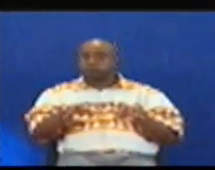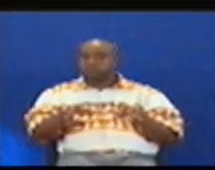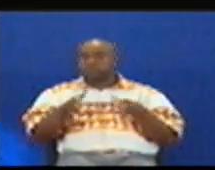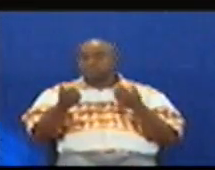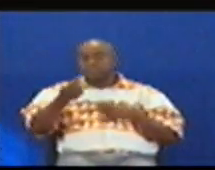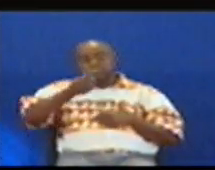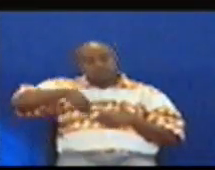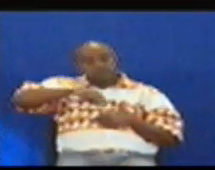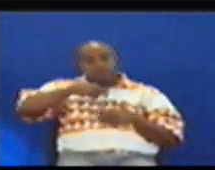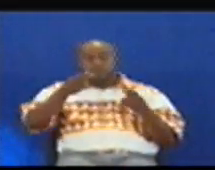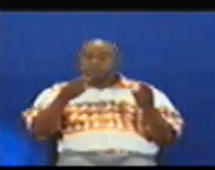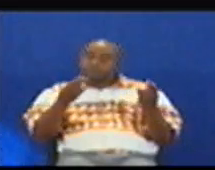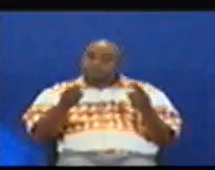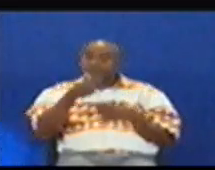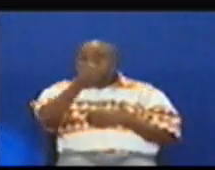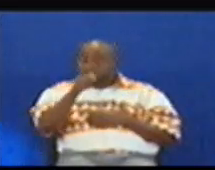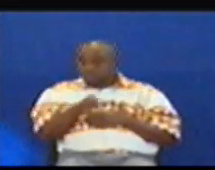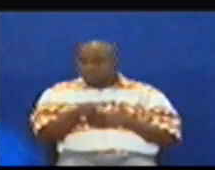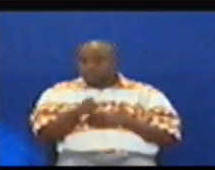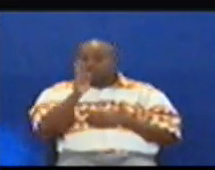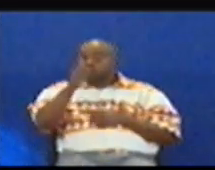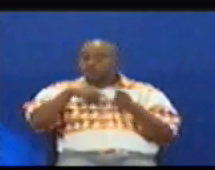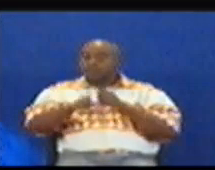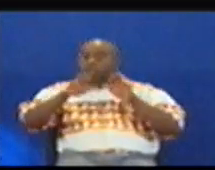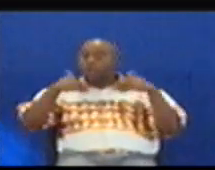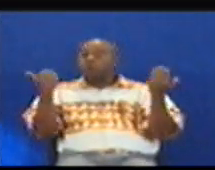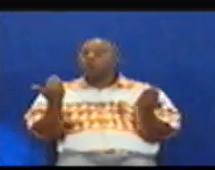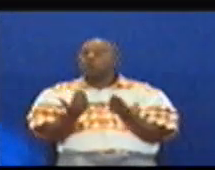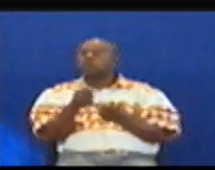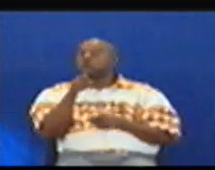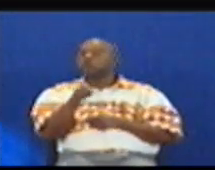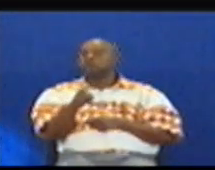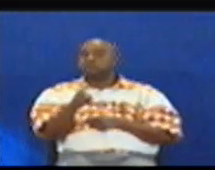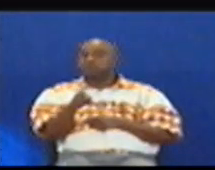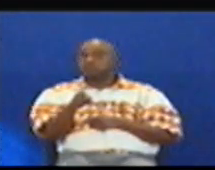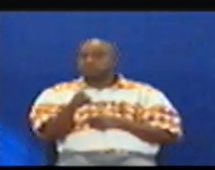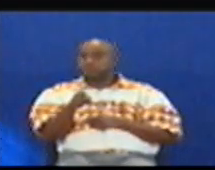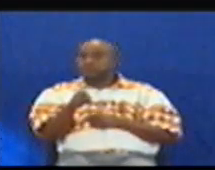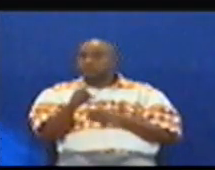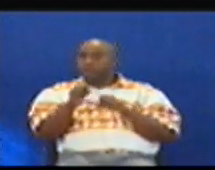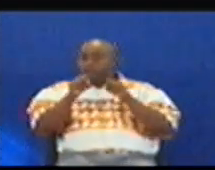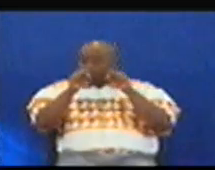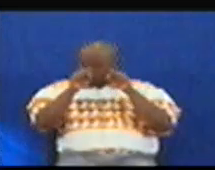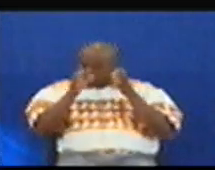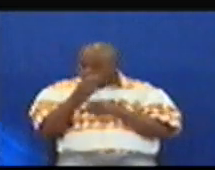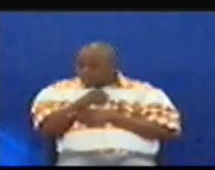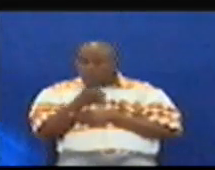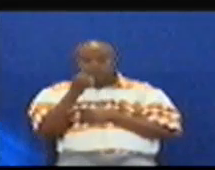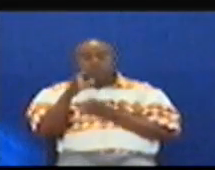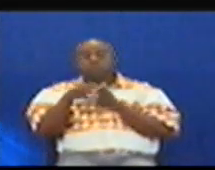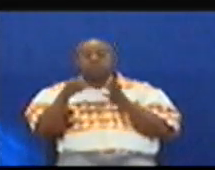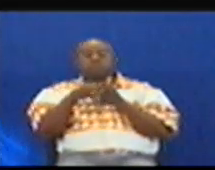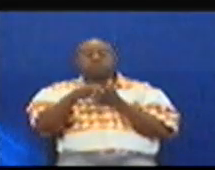kama Tanzania miongoni mwa nchi zilizopo katika ulimwengu huu hatuwezi kujiexempti kutokana na madhara ambayo yanaweza